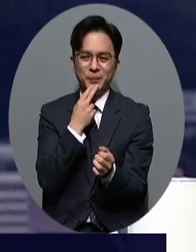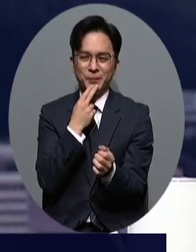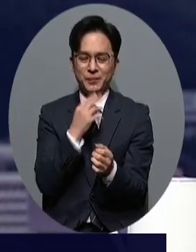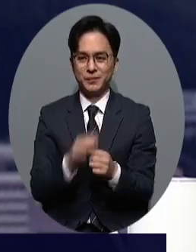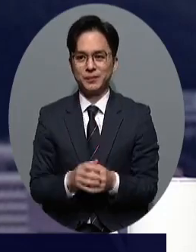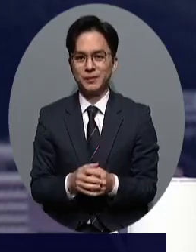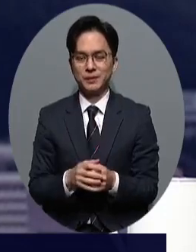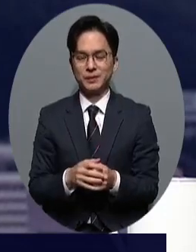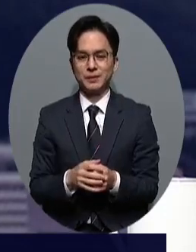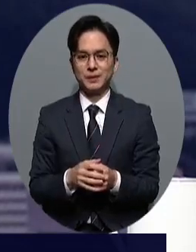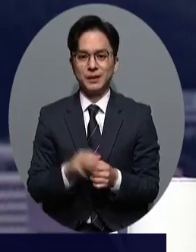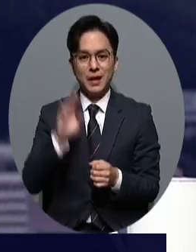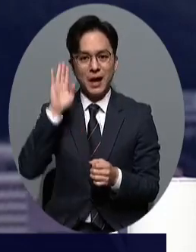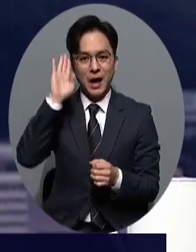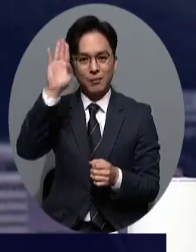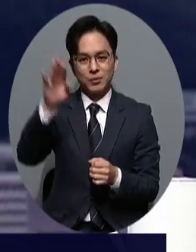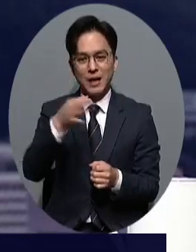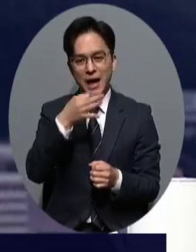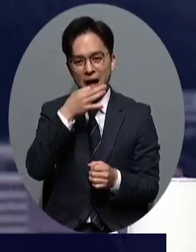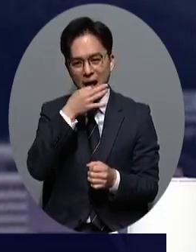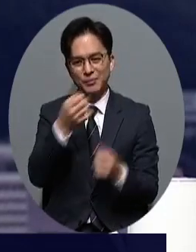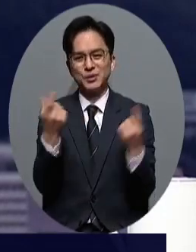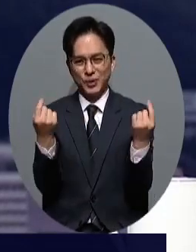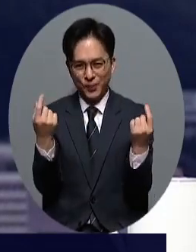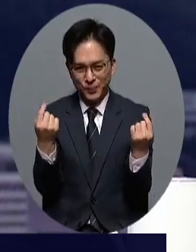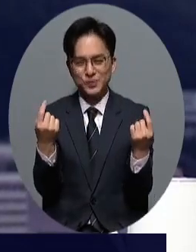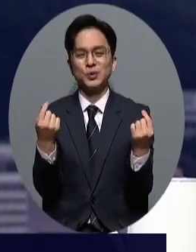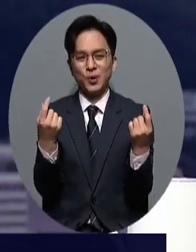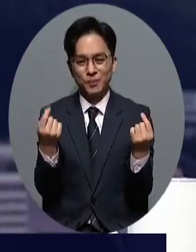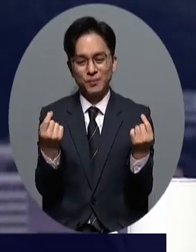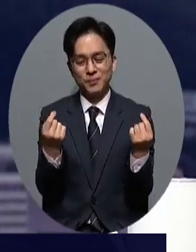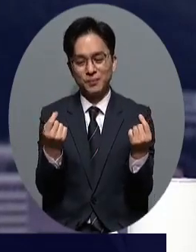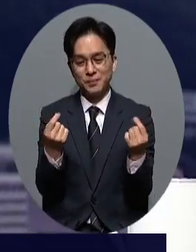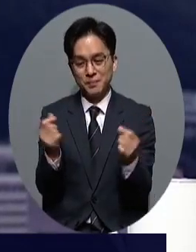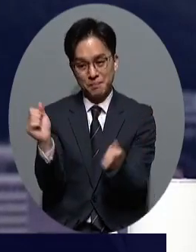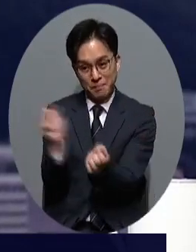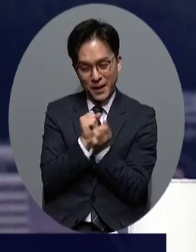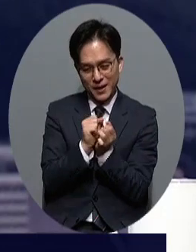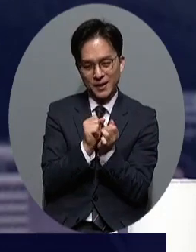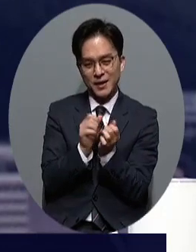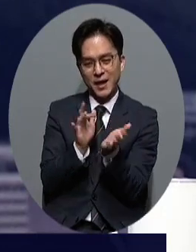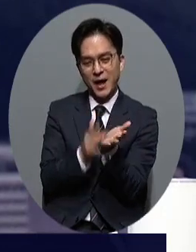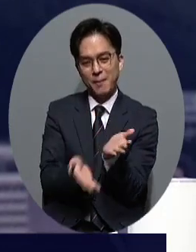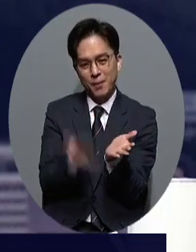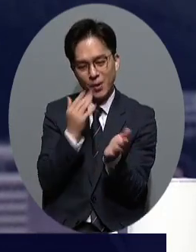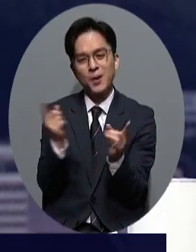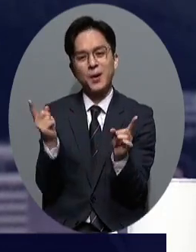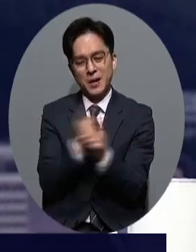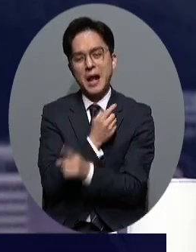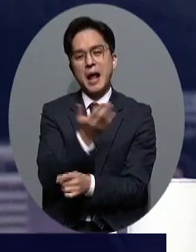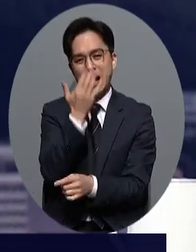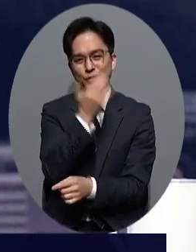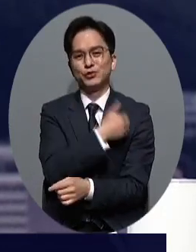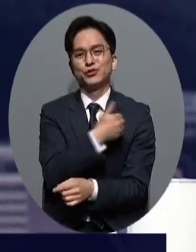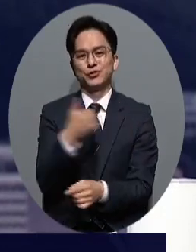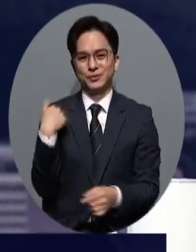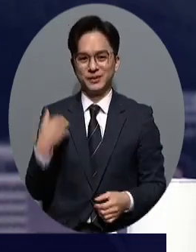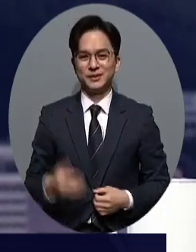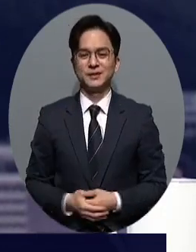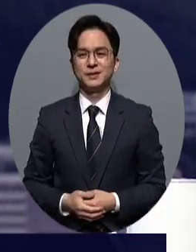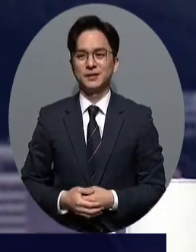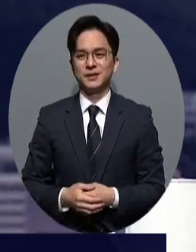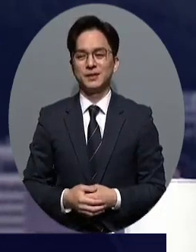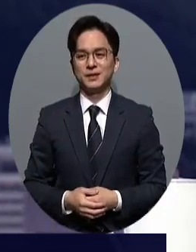크게 걱정 없이 독감처럼 아마 우리가 조절이 가능한 그런 바이러스로 정착할 것으로 생각합니다. 네,